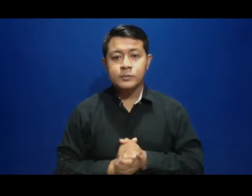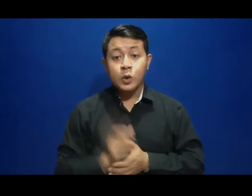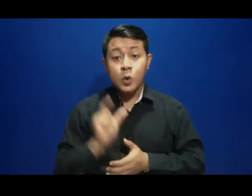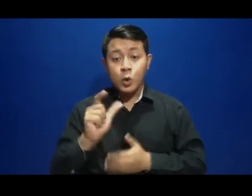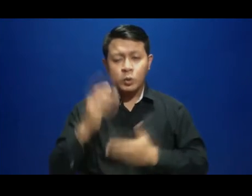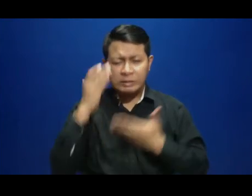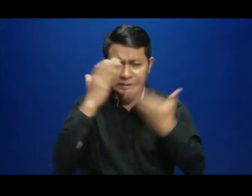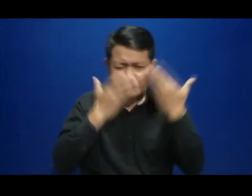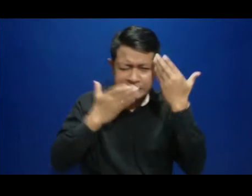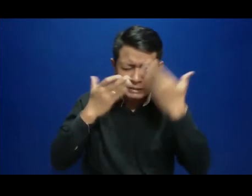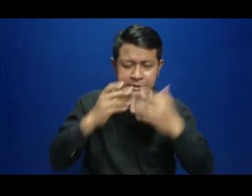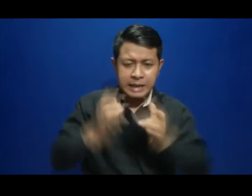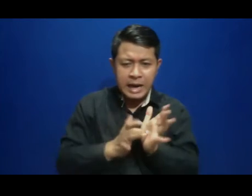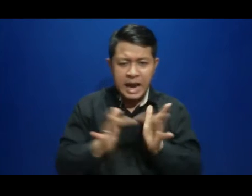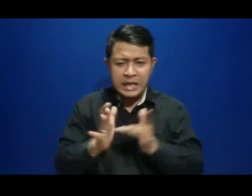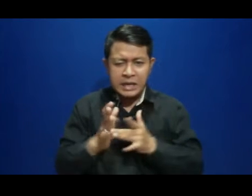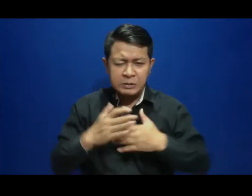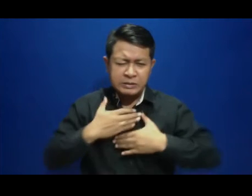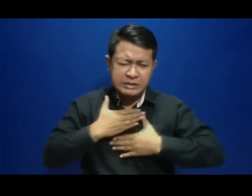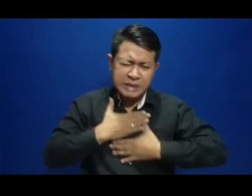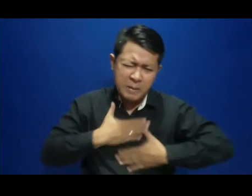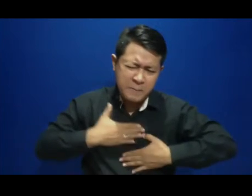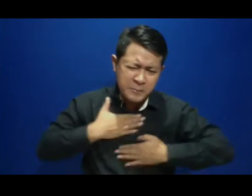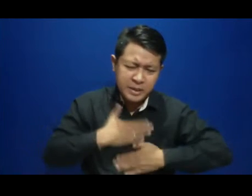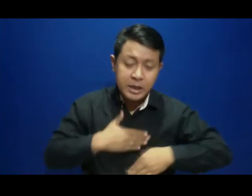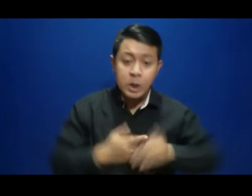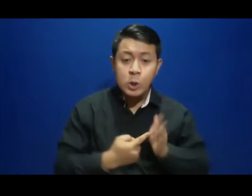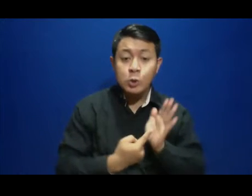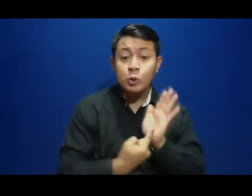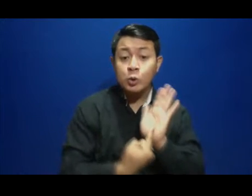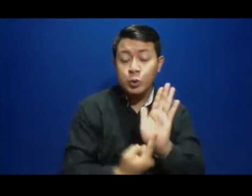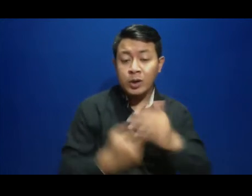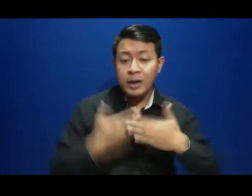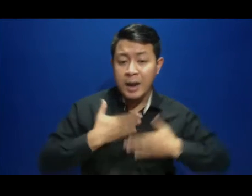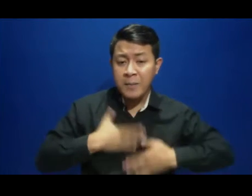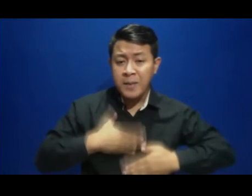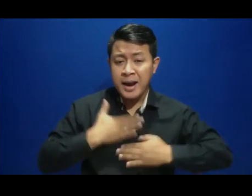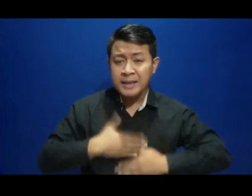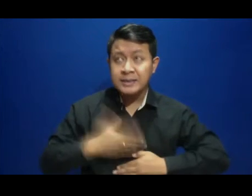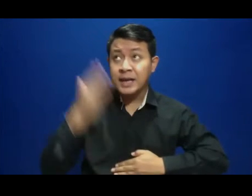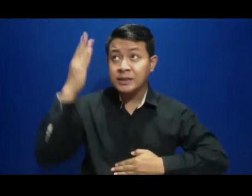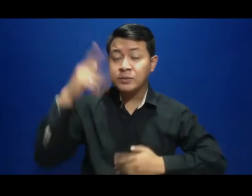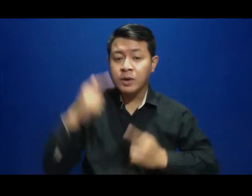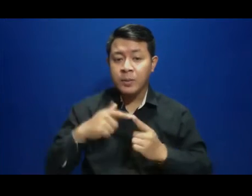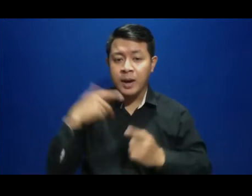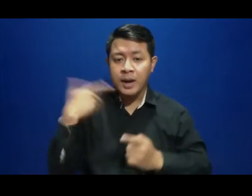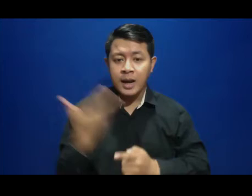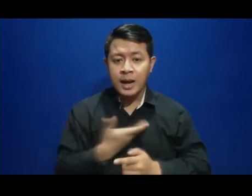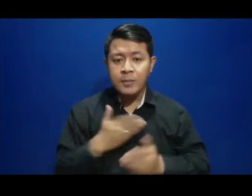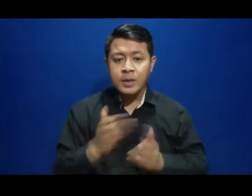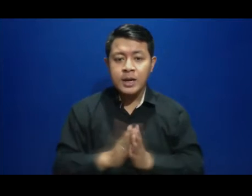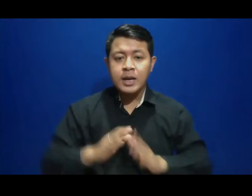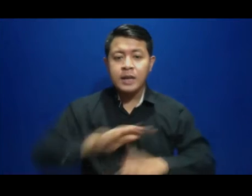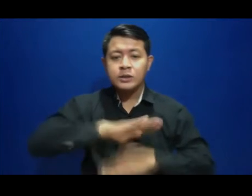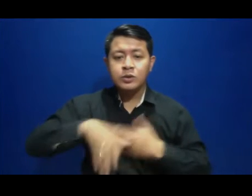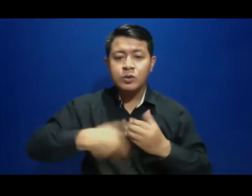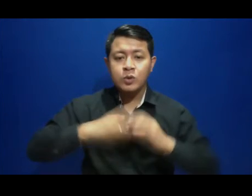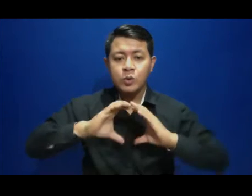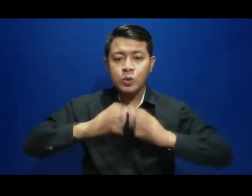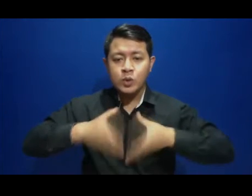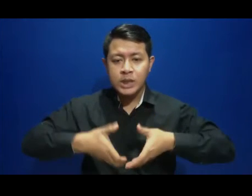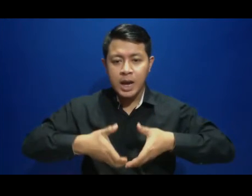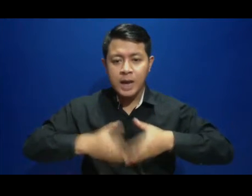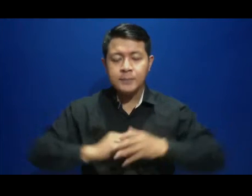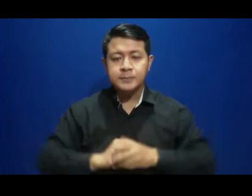Demi sengsara Yesus yang pedih, tunjukkanlah belas kasih-Mu kepada kami dan seluruh dunia.